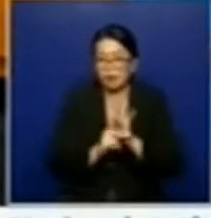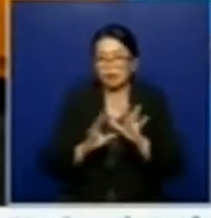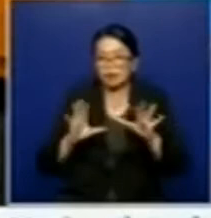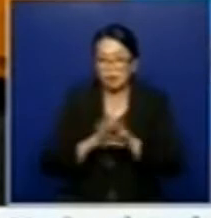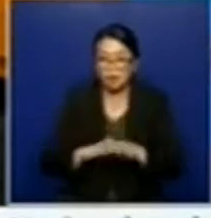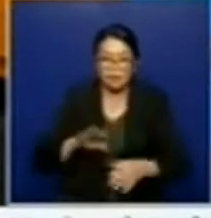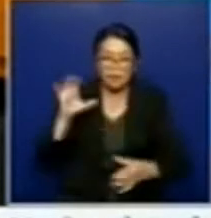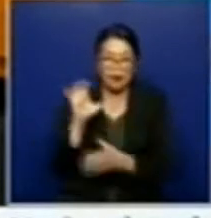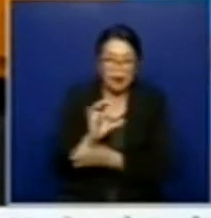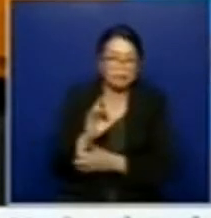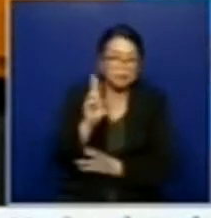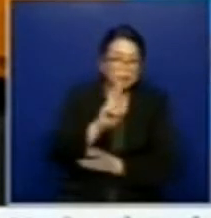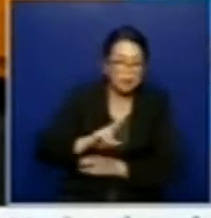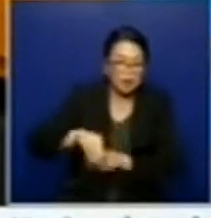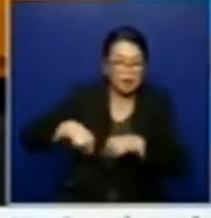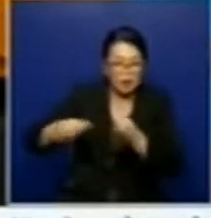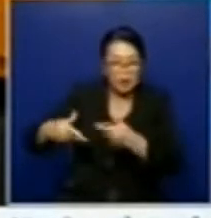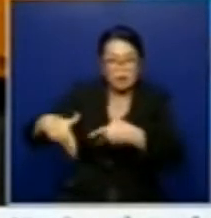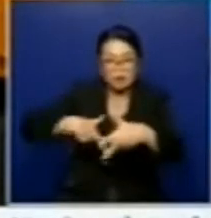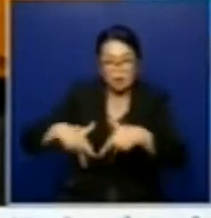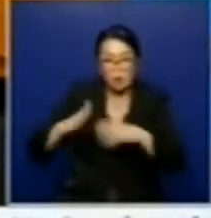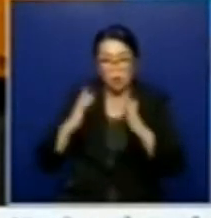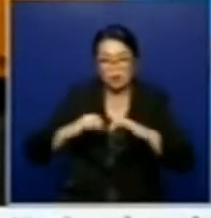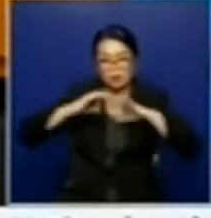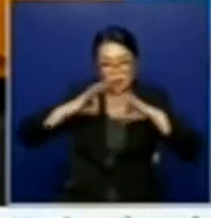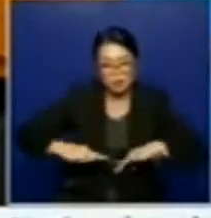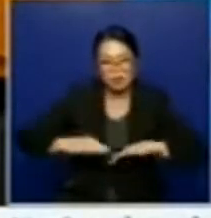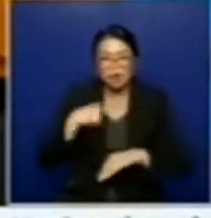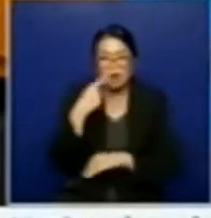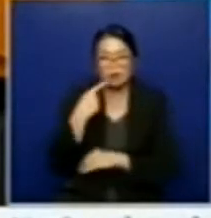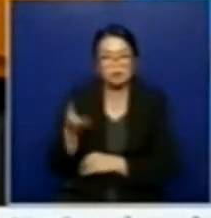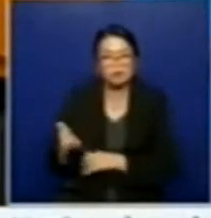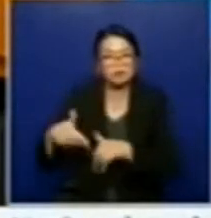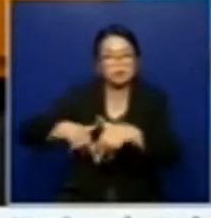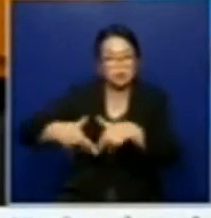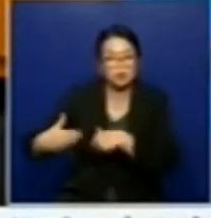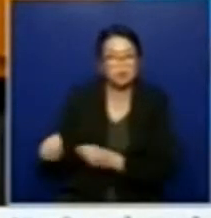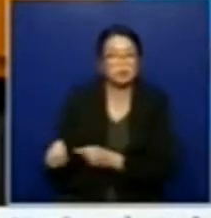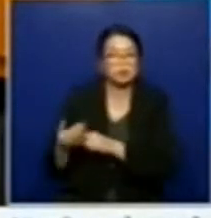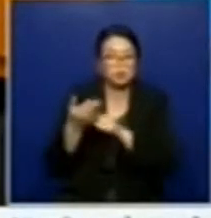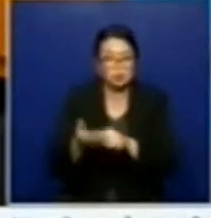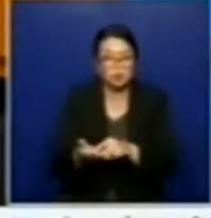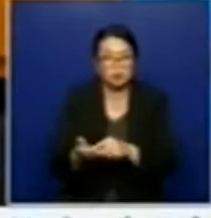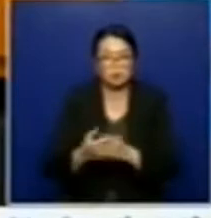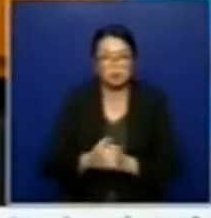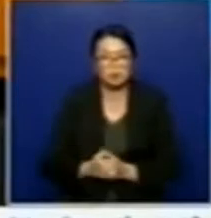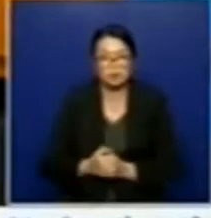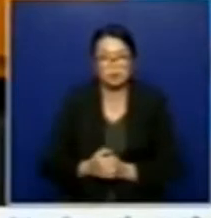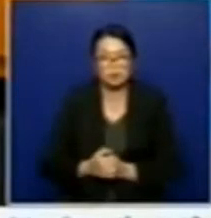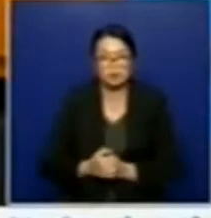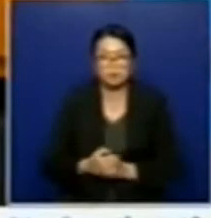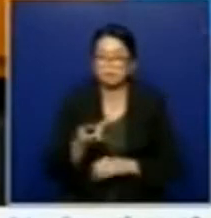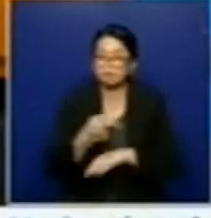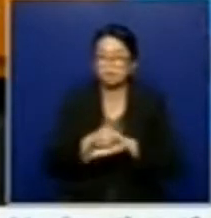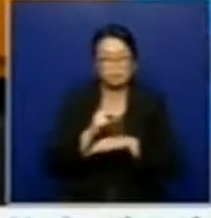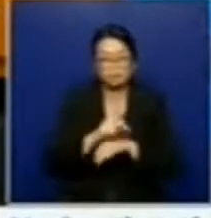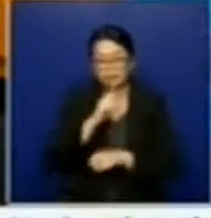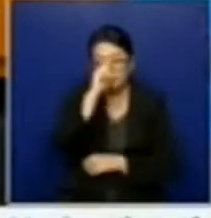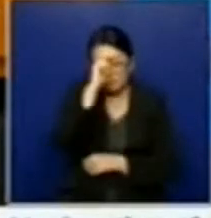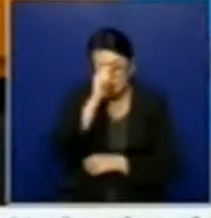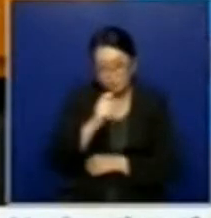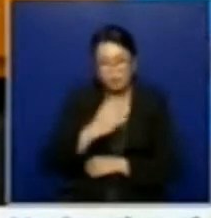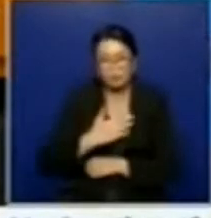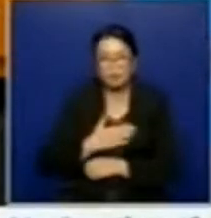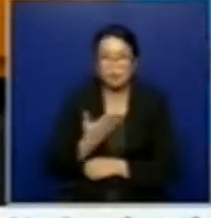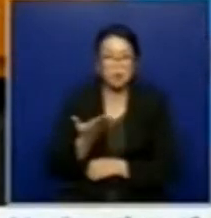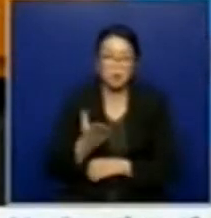คับใช้กับประชาชนเนี่ยคนที่มีสิทธิตัดสินต้องเป็นคนที่ประชาชนเขาส่งมาท่านประธานครับด้วยความเคารพนะครับผมด้วยความเคารพจริงๆผมขอ